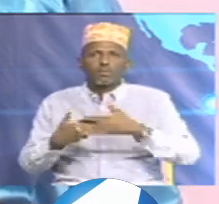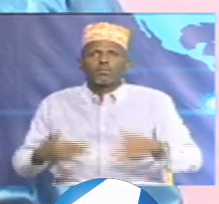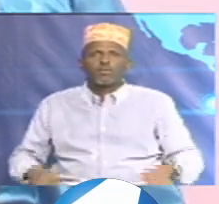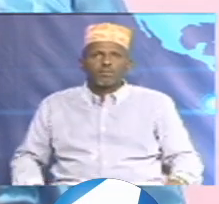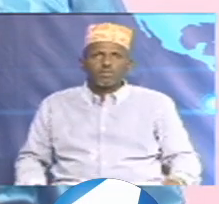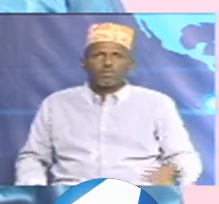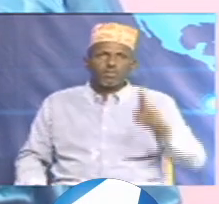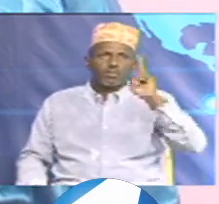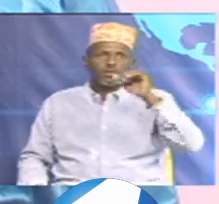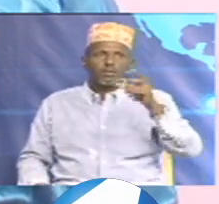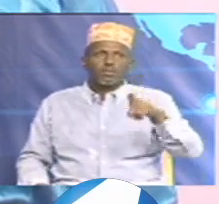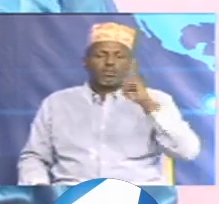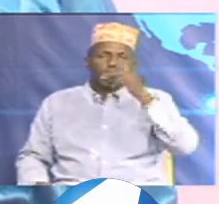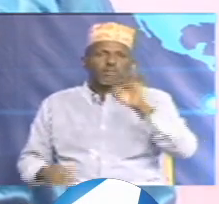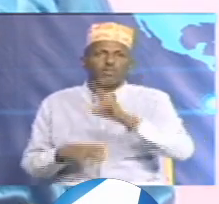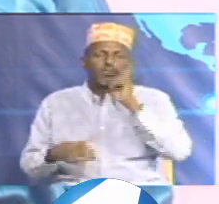l'UPR